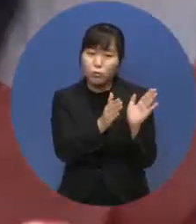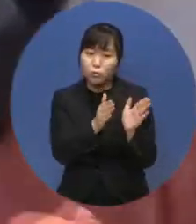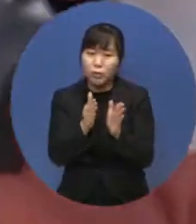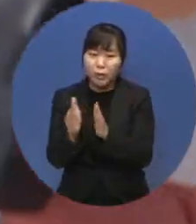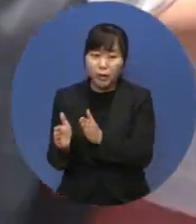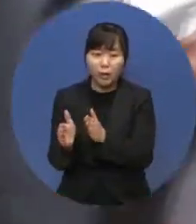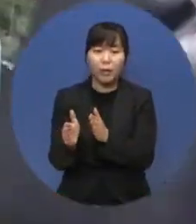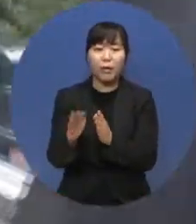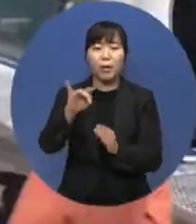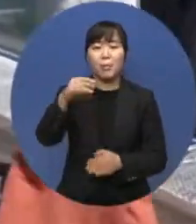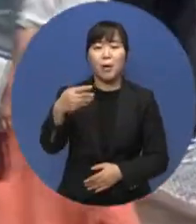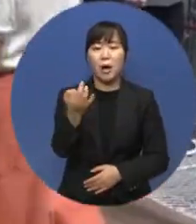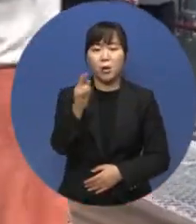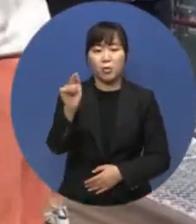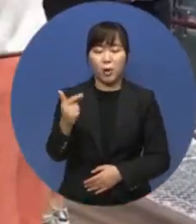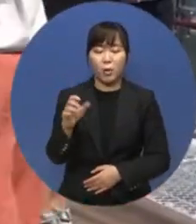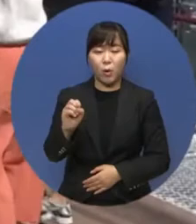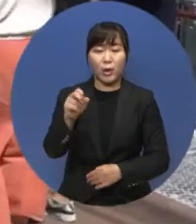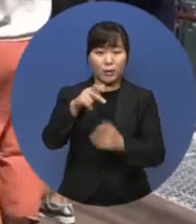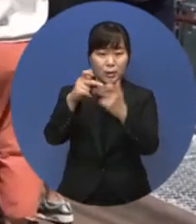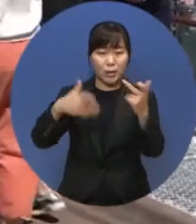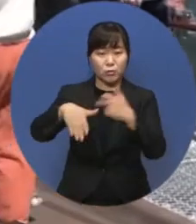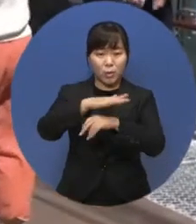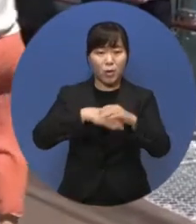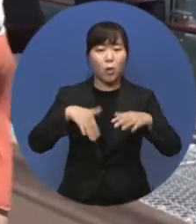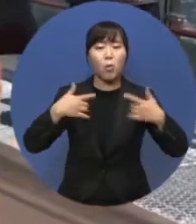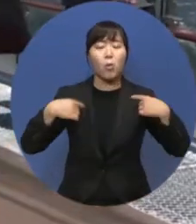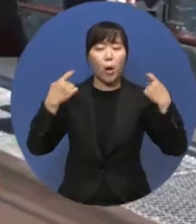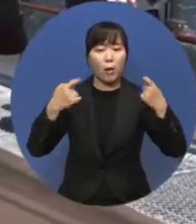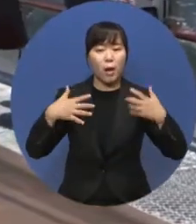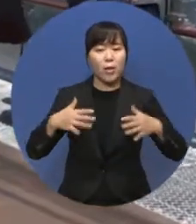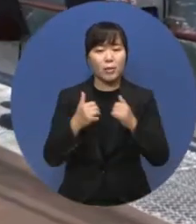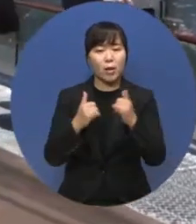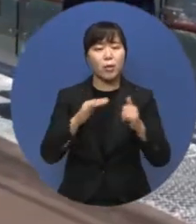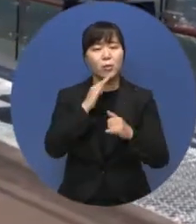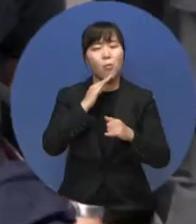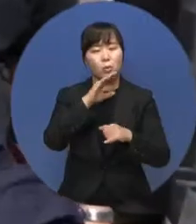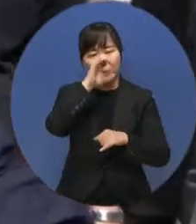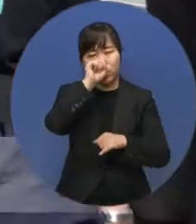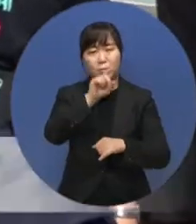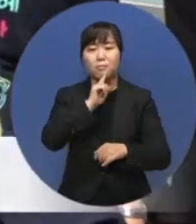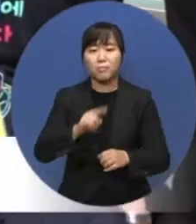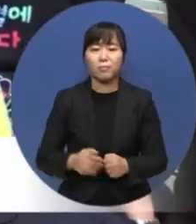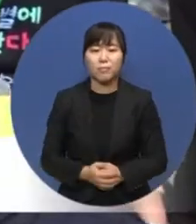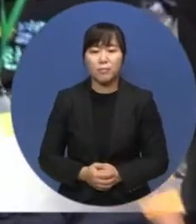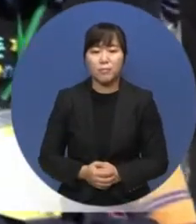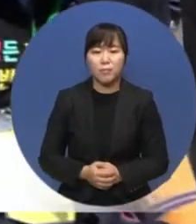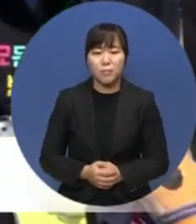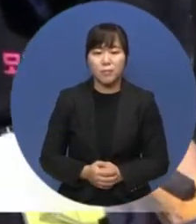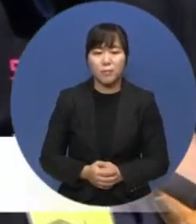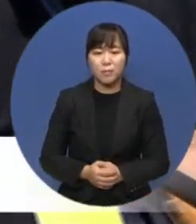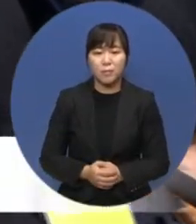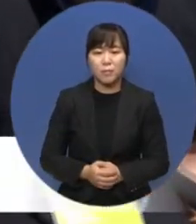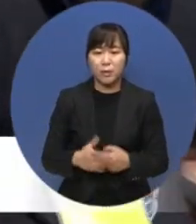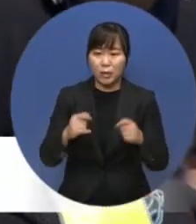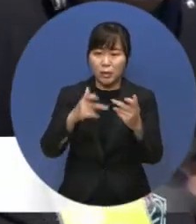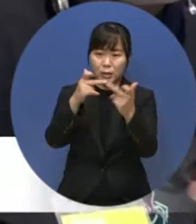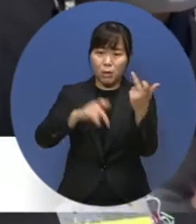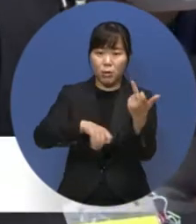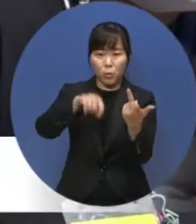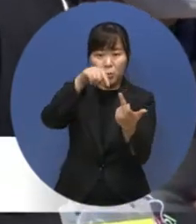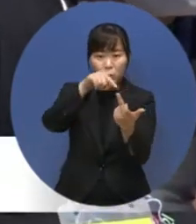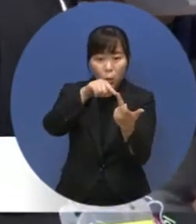갖추어진 바람산 1호는 관광약자에게 안성맞춤이라고 말했습니다. 아, 이런 높은 곳에